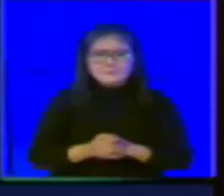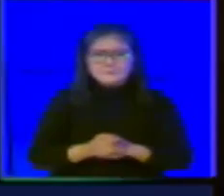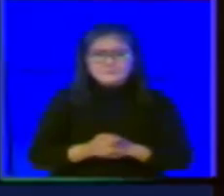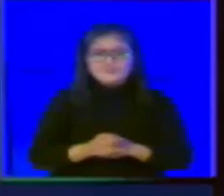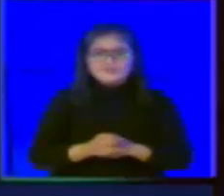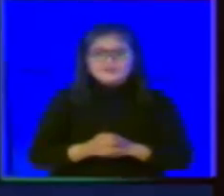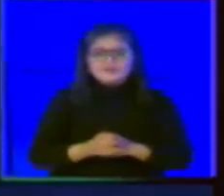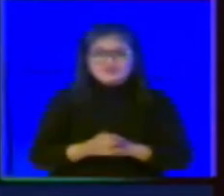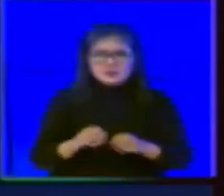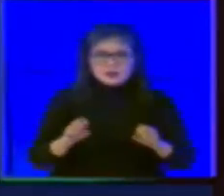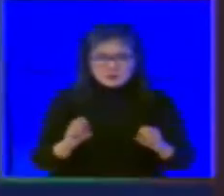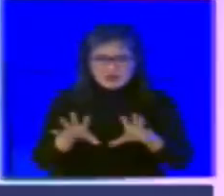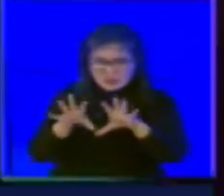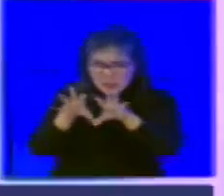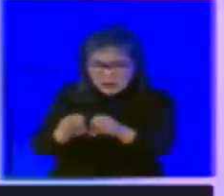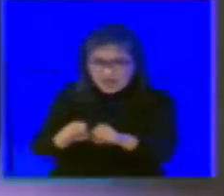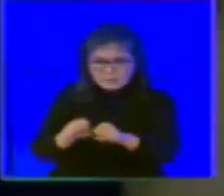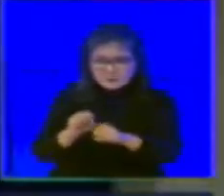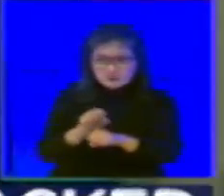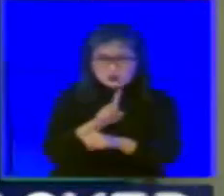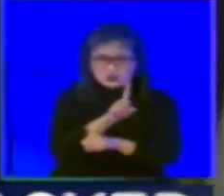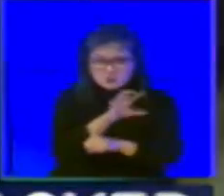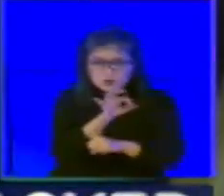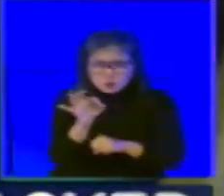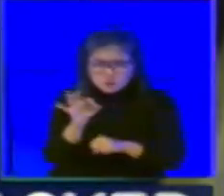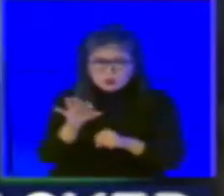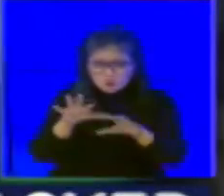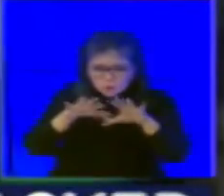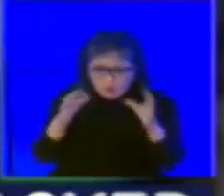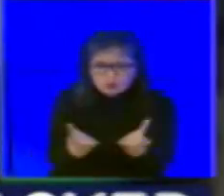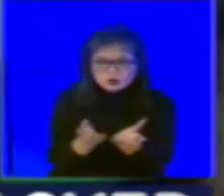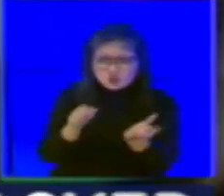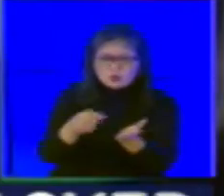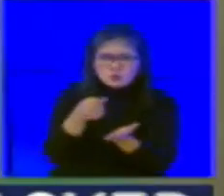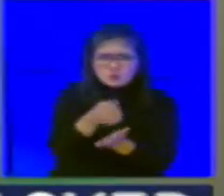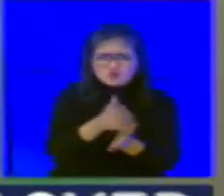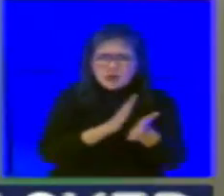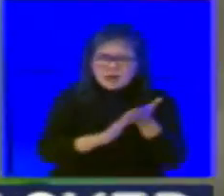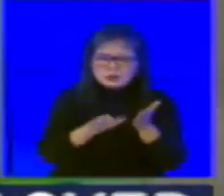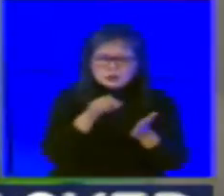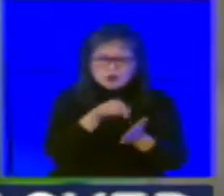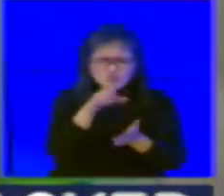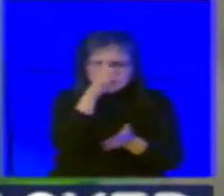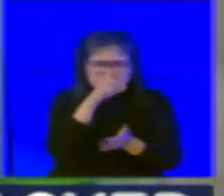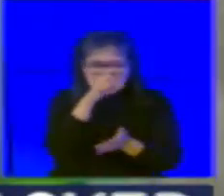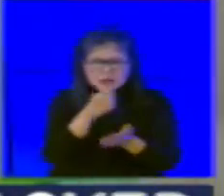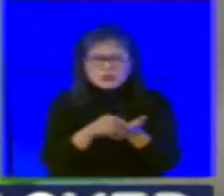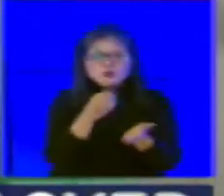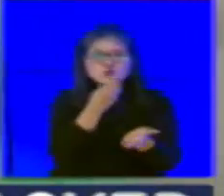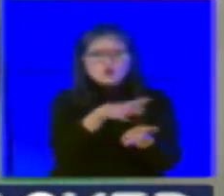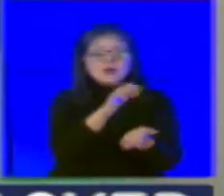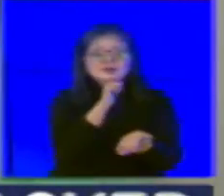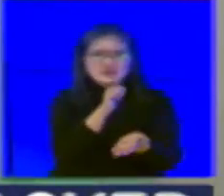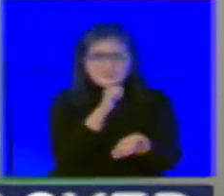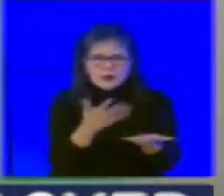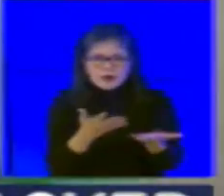Berawal dari penangkapan seorang pembeli puluhan box masker secara online, polisi langsung melacak lokasi penjual. Tim Resmo Polsek Panakukang